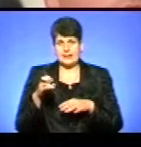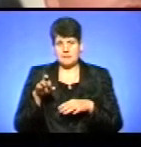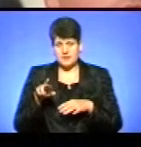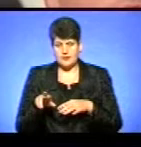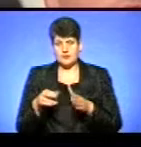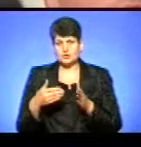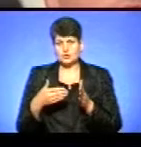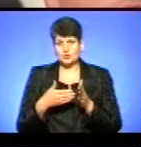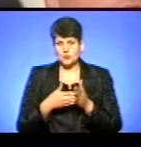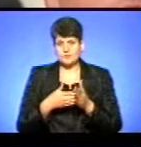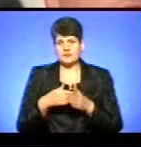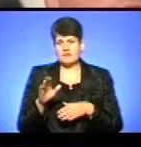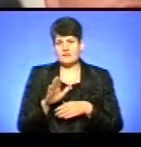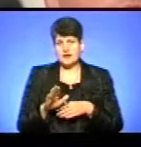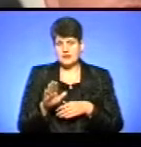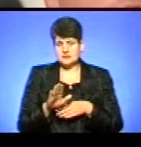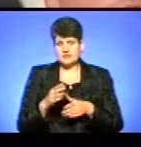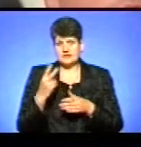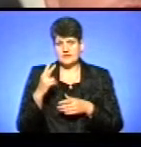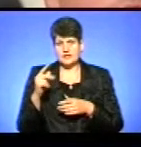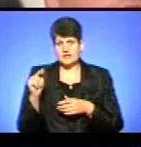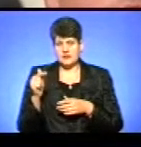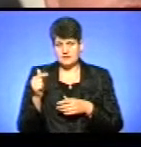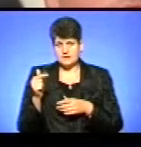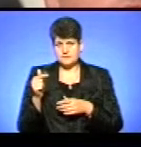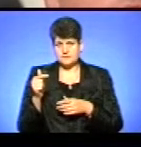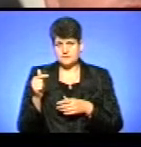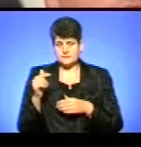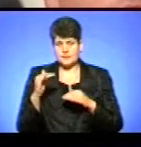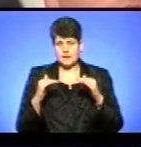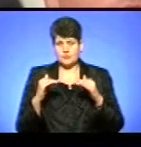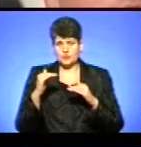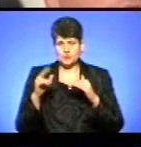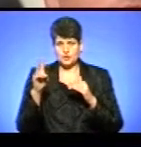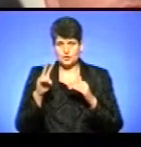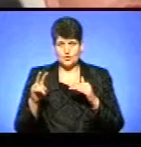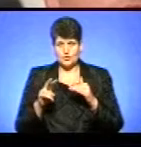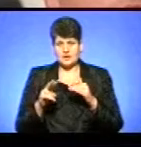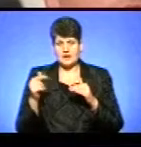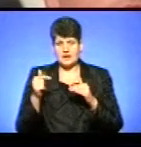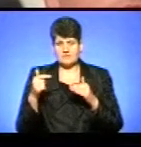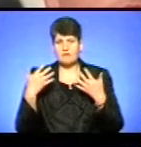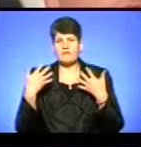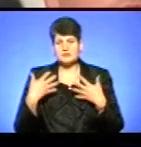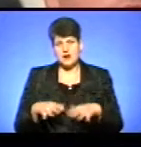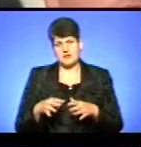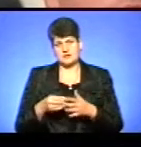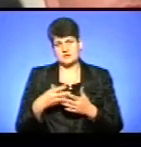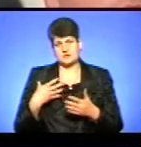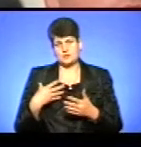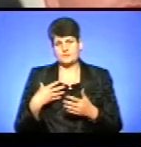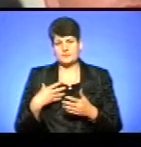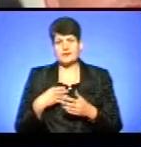до березня майже на 2 гривні, там по відношенню до долара та євро, гривня втратила позиції. Ну